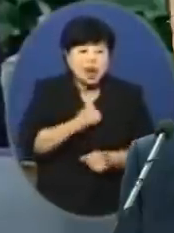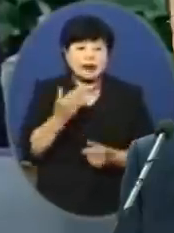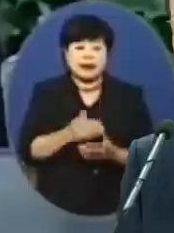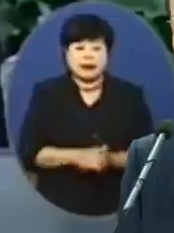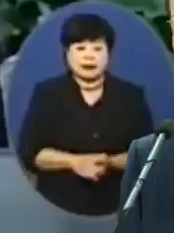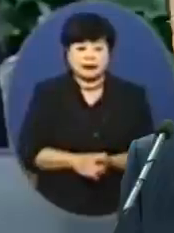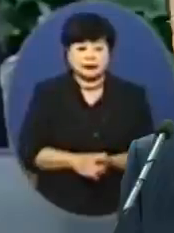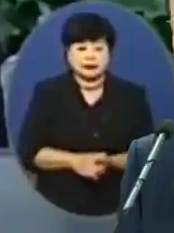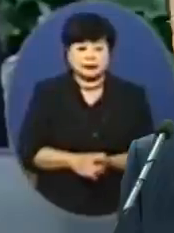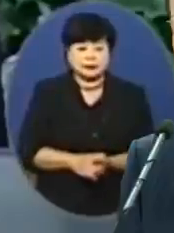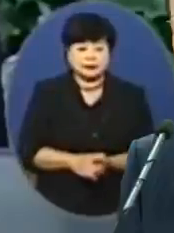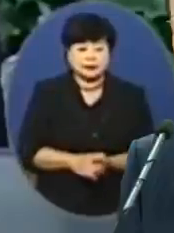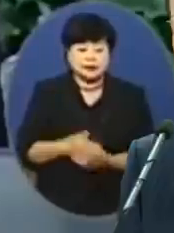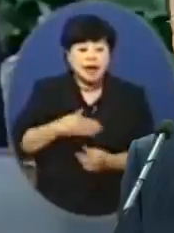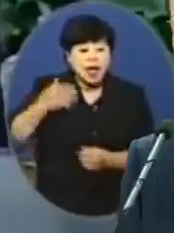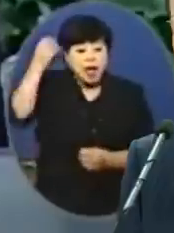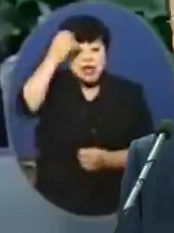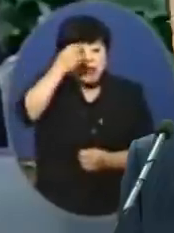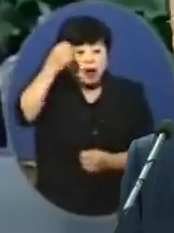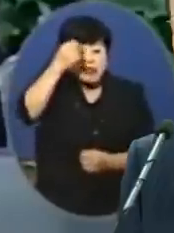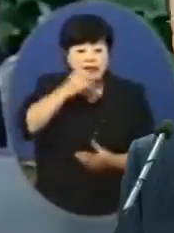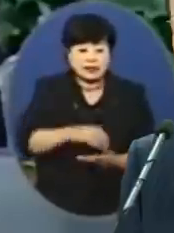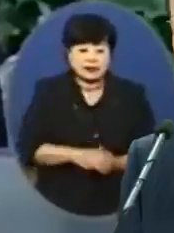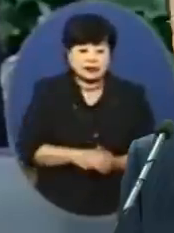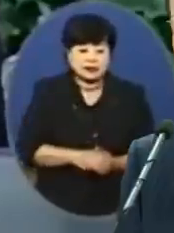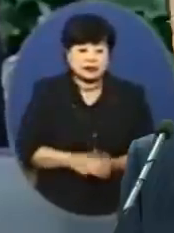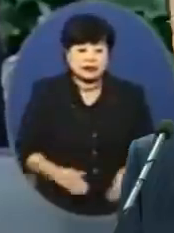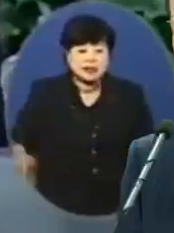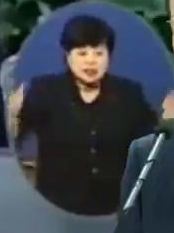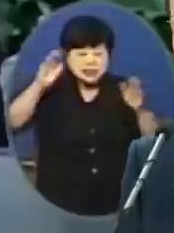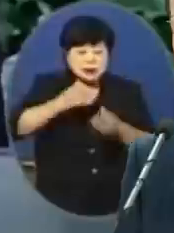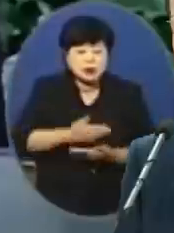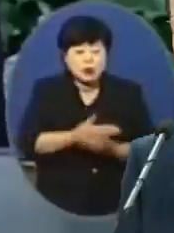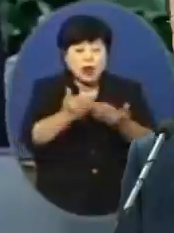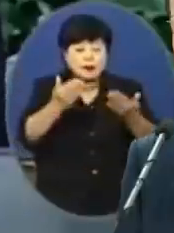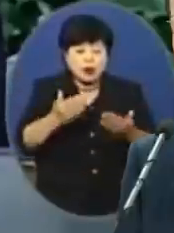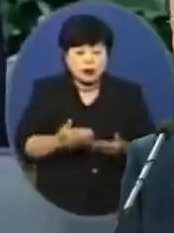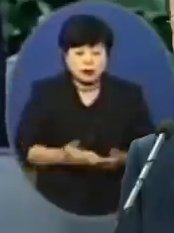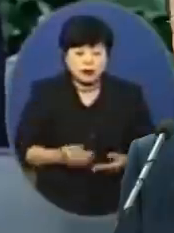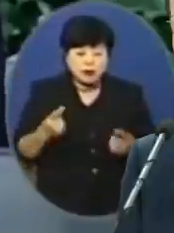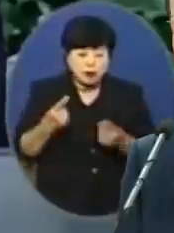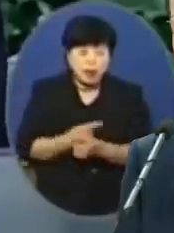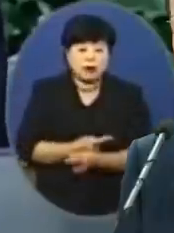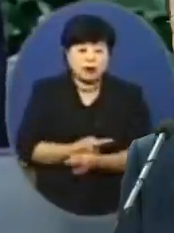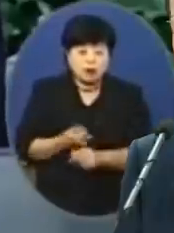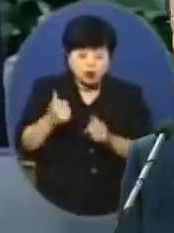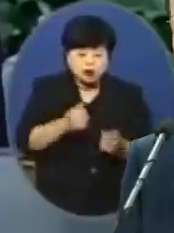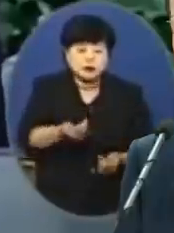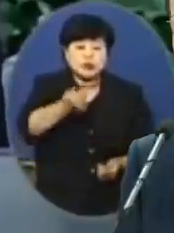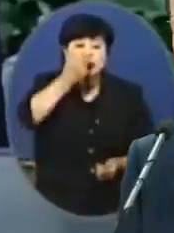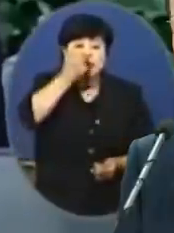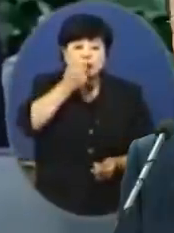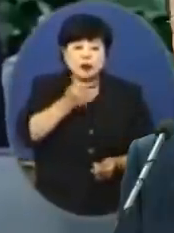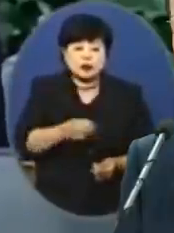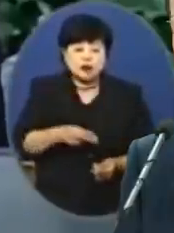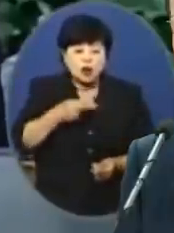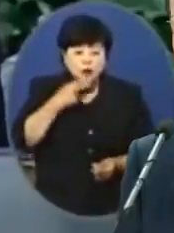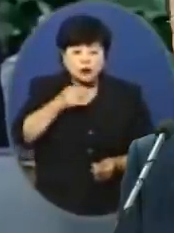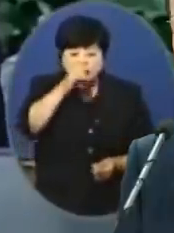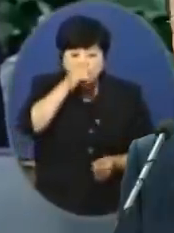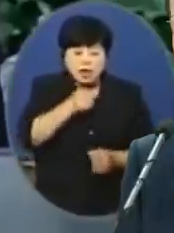것입니다. 내 영이 허감에서 광명을, 죽음에서 생명을, 무에서 유를, 가난에서